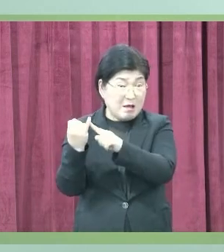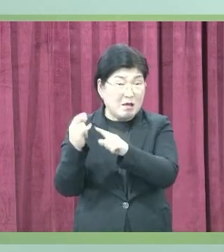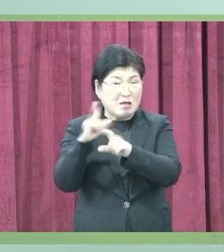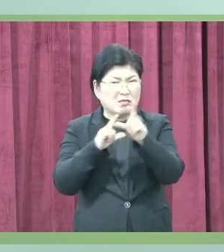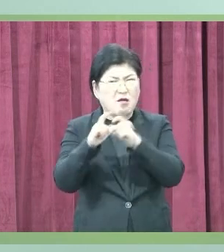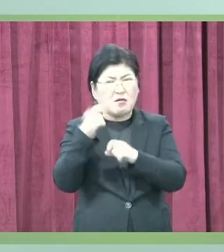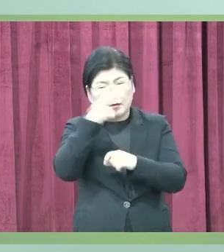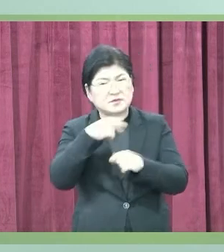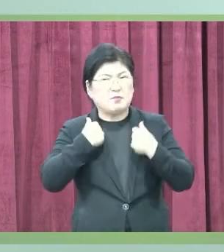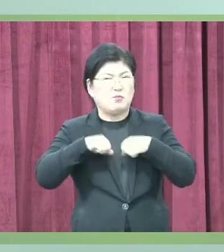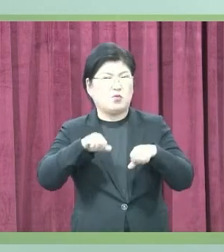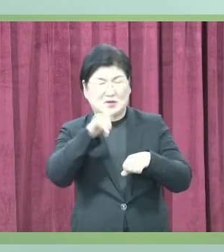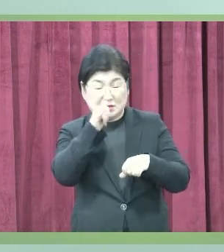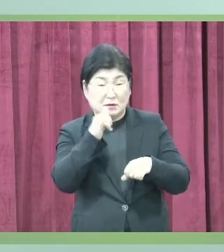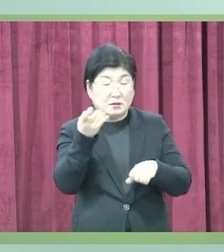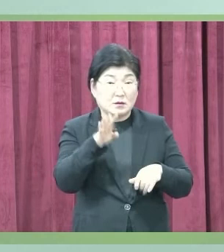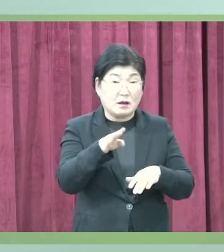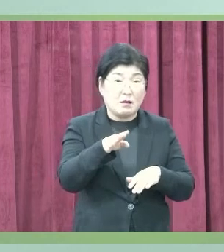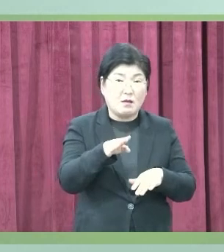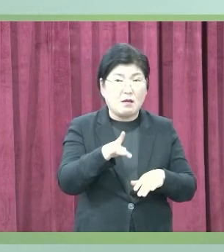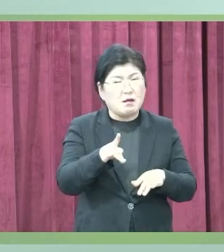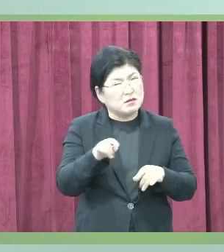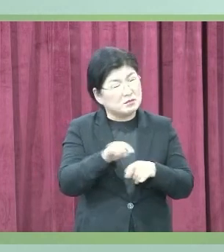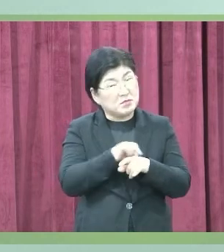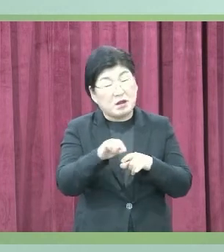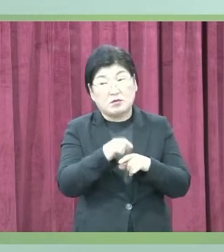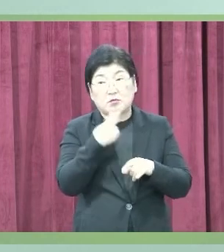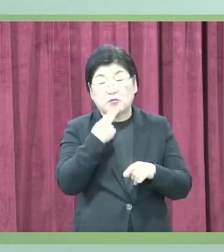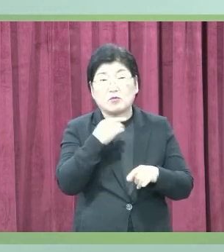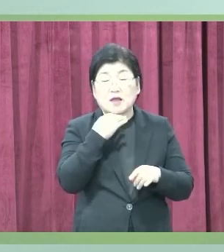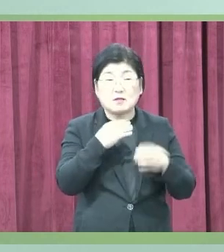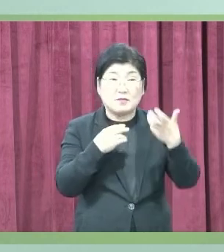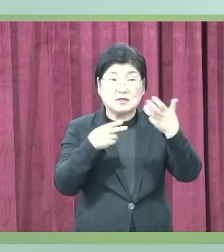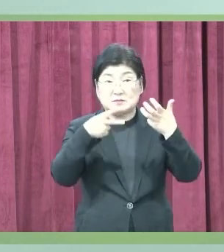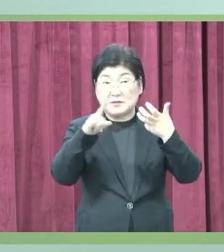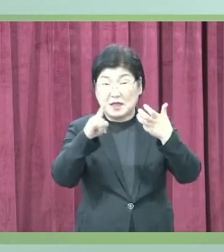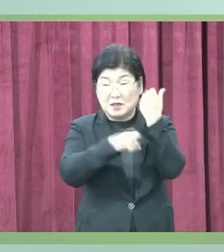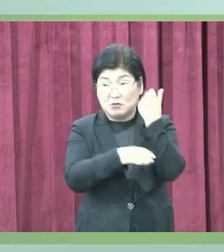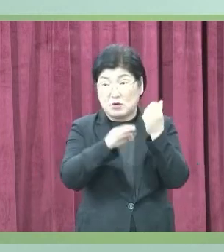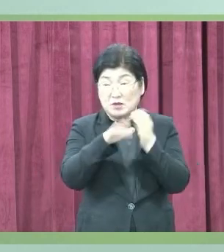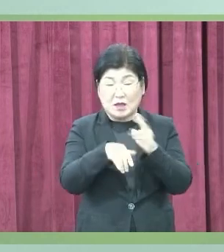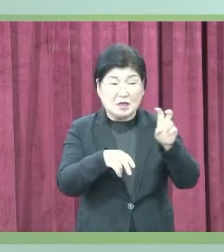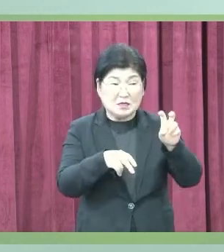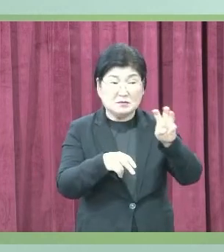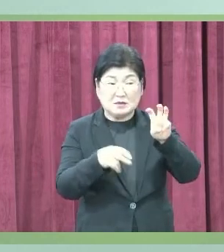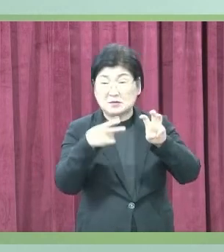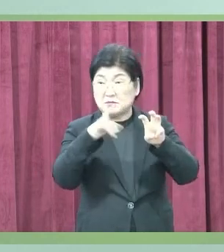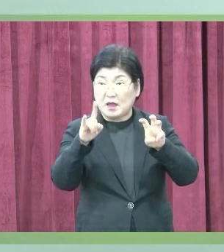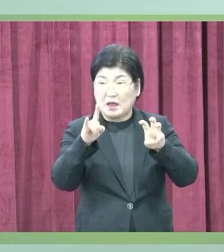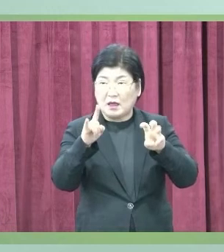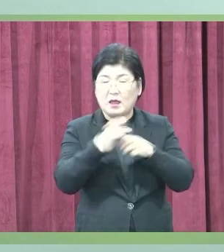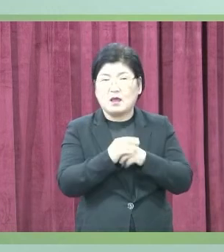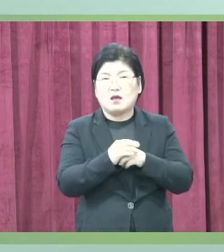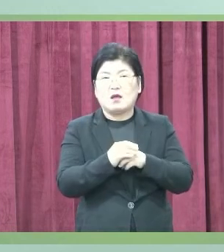미수검이 높습니다. 그러나 통계적으로는 유의하지 않고요. 연령은 80대를 기준으로 봤을 때 20, 30대가 2배 이상